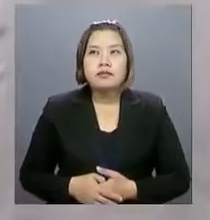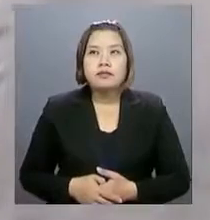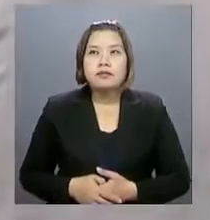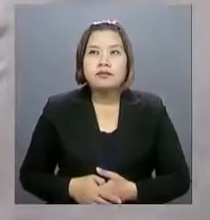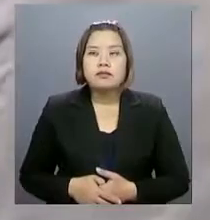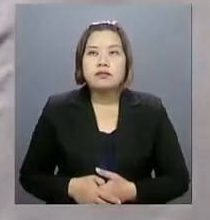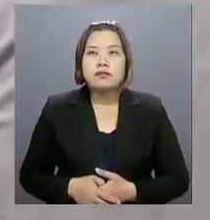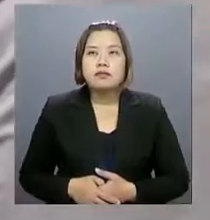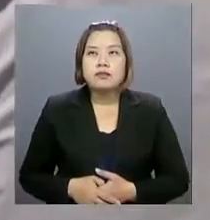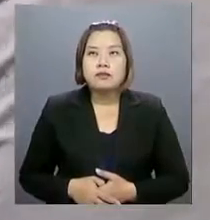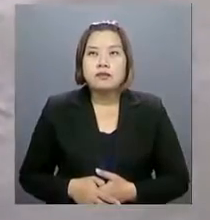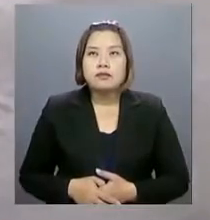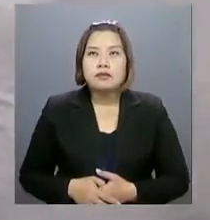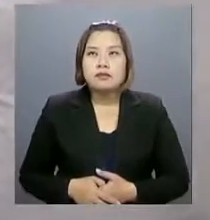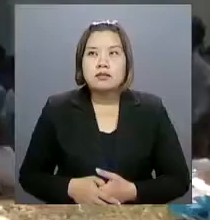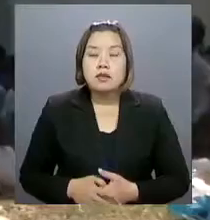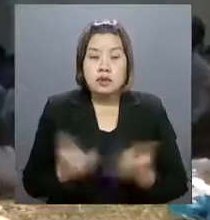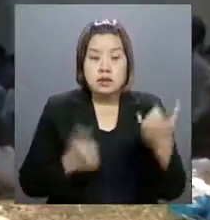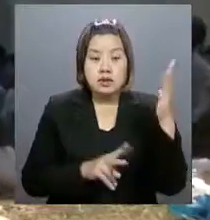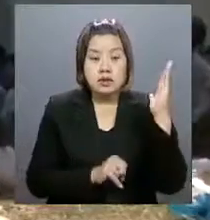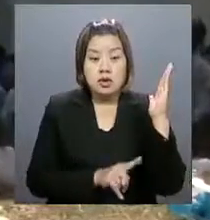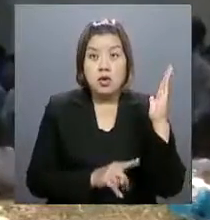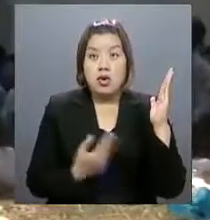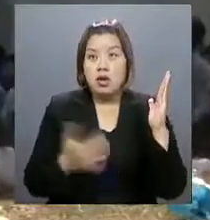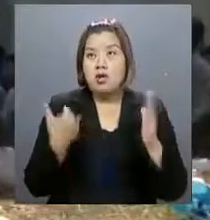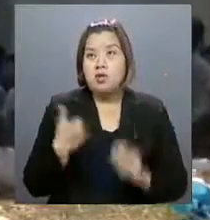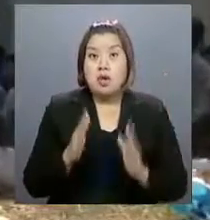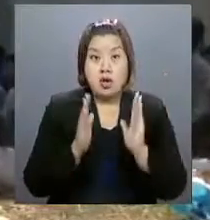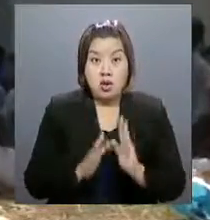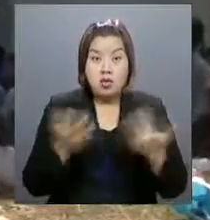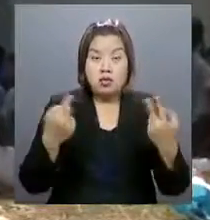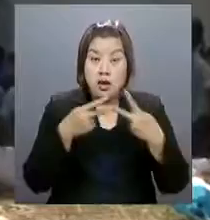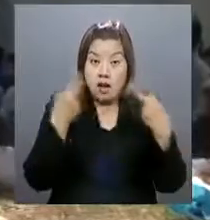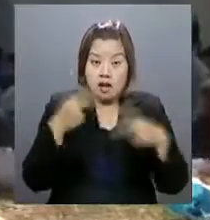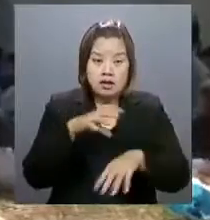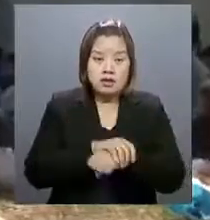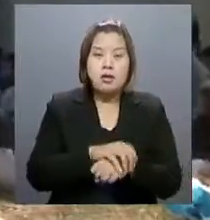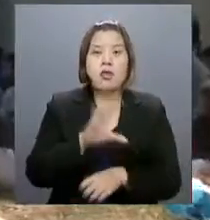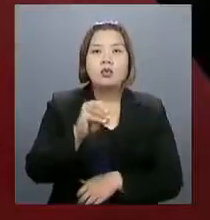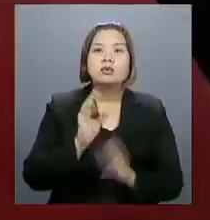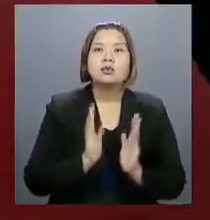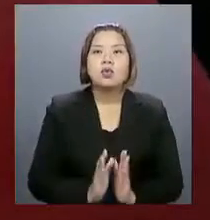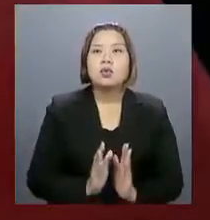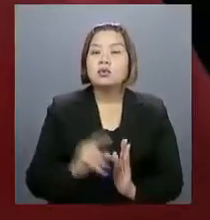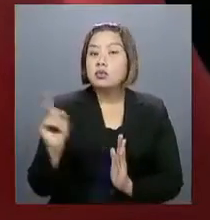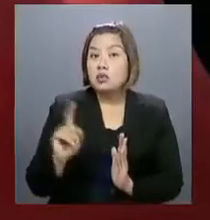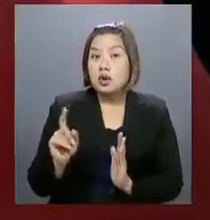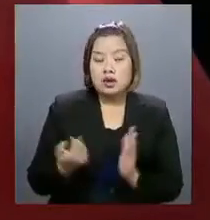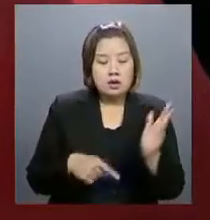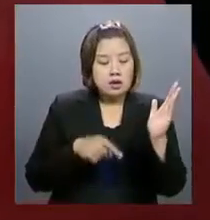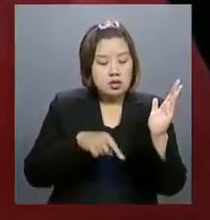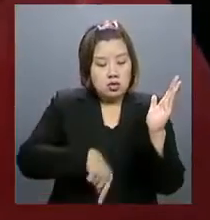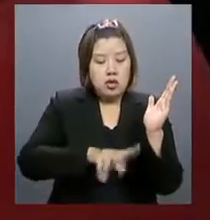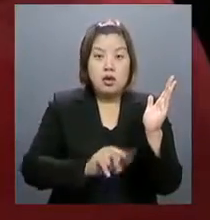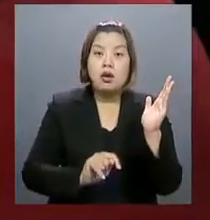สำหรับคดีค้ามนุษย์ในจังหวัดนครศรีธรรมราชมีผู้ต้องหาถูกออกหมายจับกว่า60คนนะคะกระจายอยู่ในพื้นที่ของจังหวัดระนอง